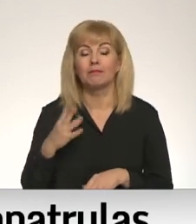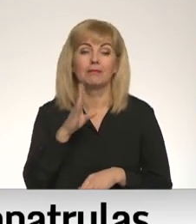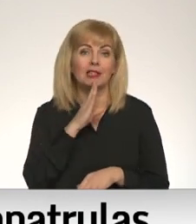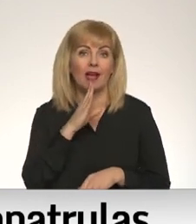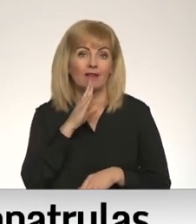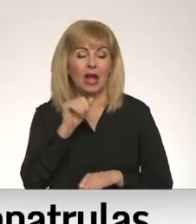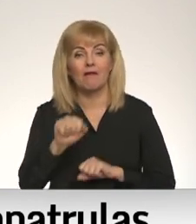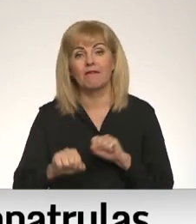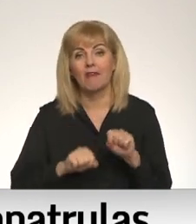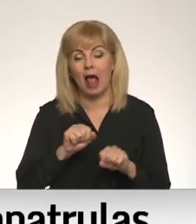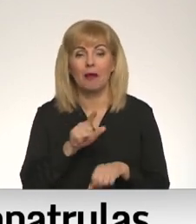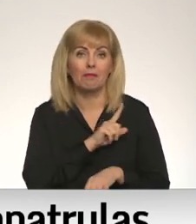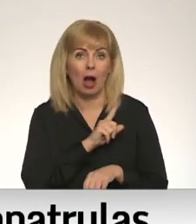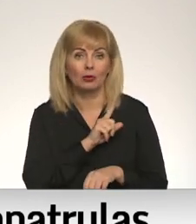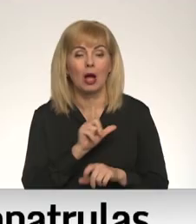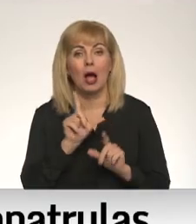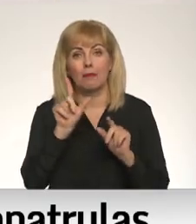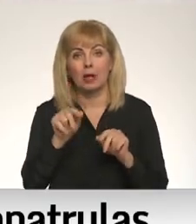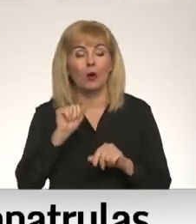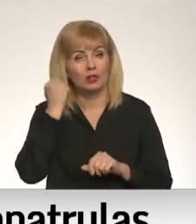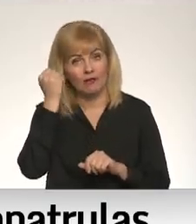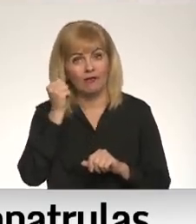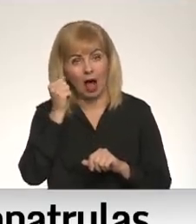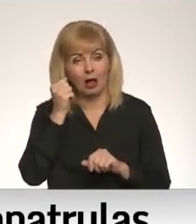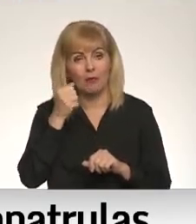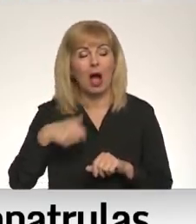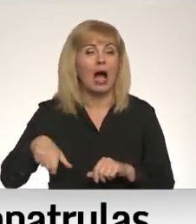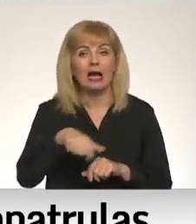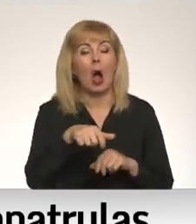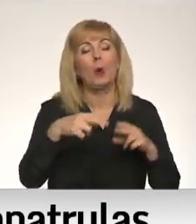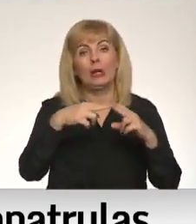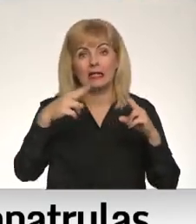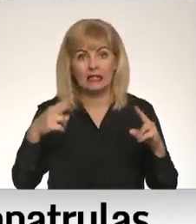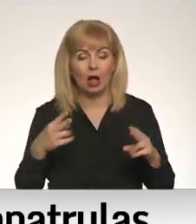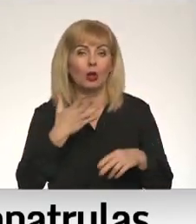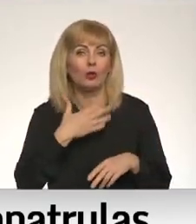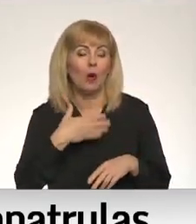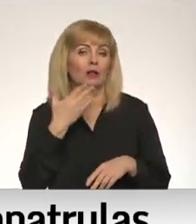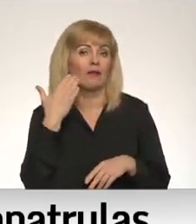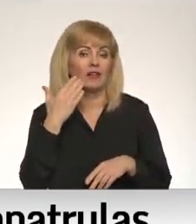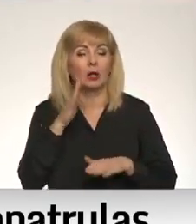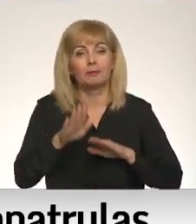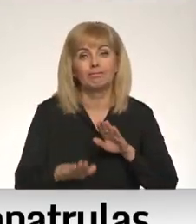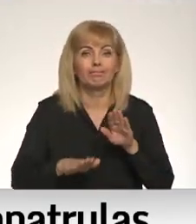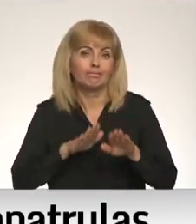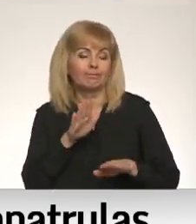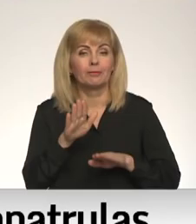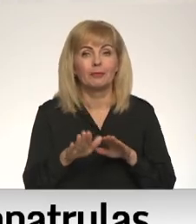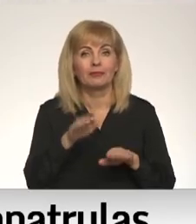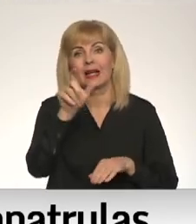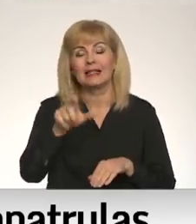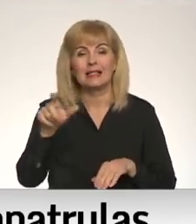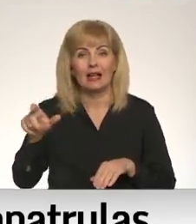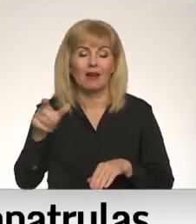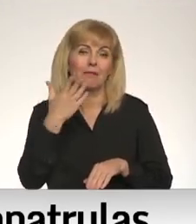velo patruļā un braucot augšā pa Valmieras Gaujas tiltu. Mēs ļoti viegli uzmināmies un varēja just, ka cilvēki